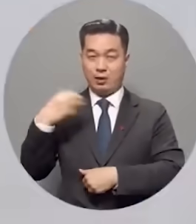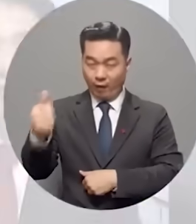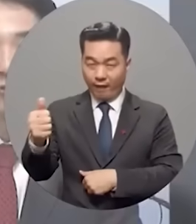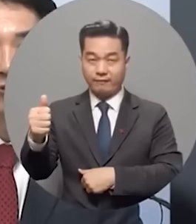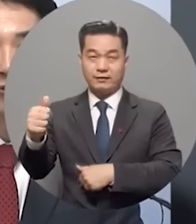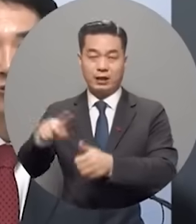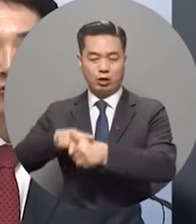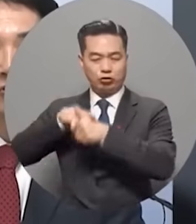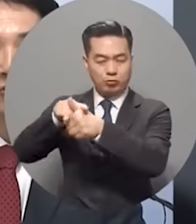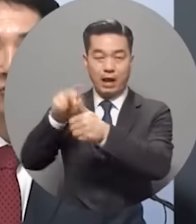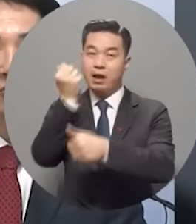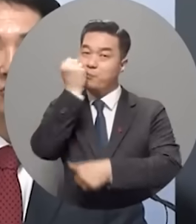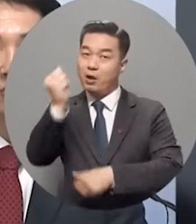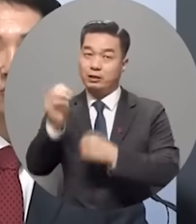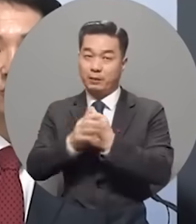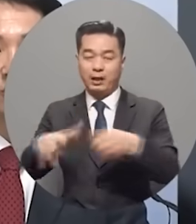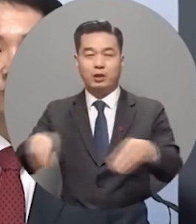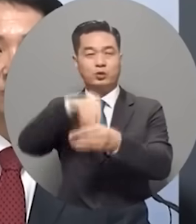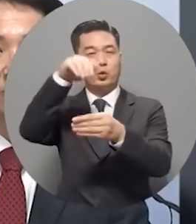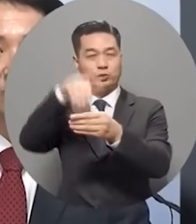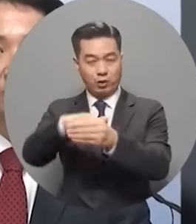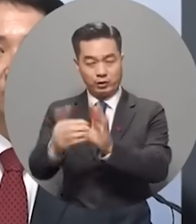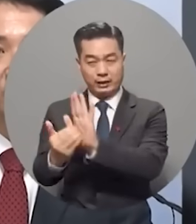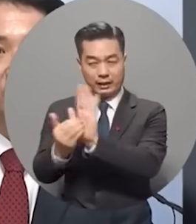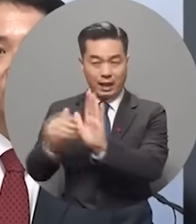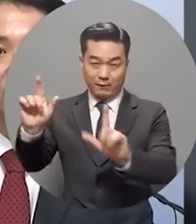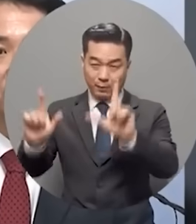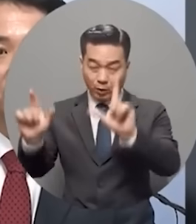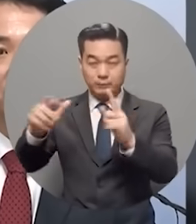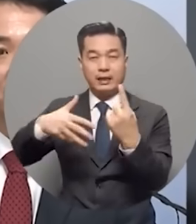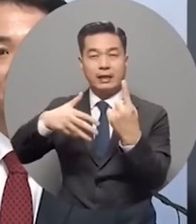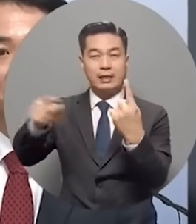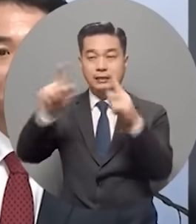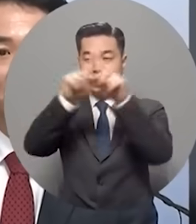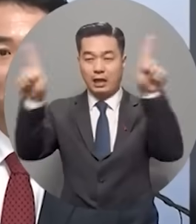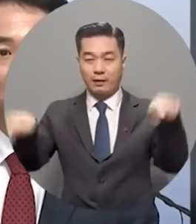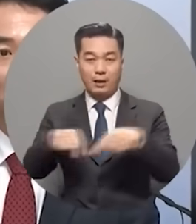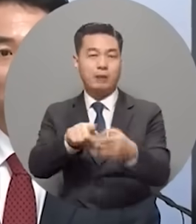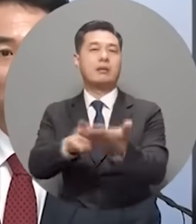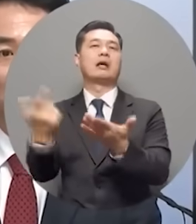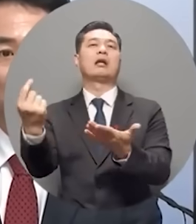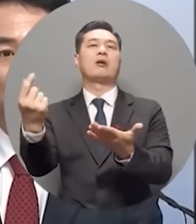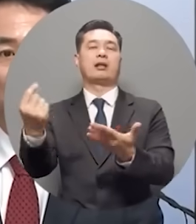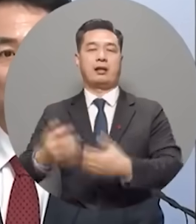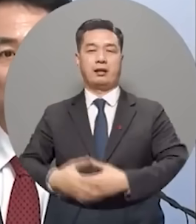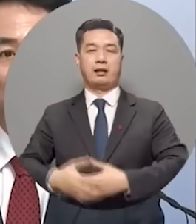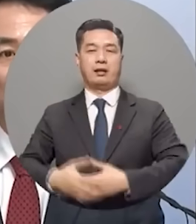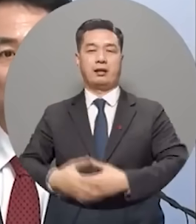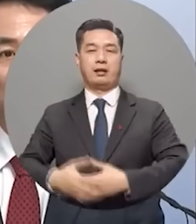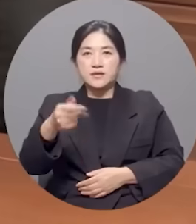가시화되면서 국민의힘의 총선 대비 밑그림이 1차로 그려졌습니다. MBC 뉴스 손한혜입니다.